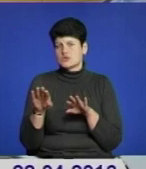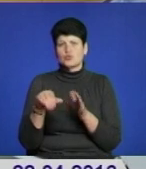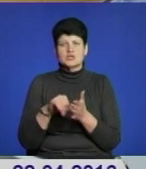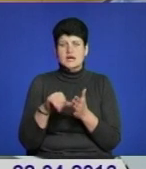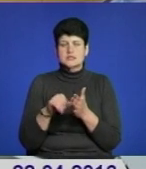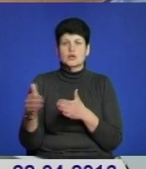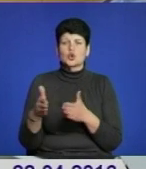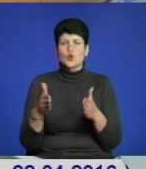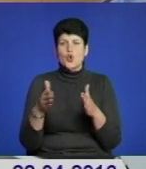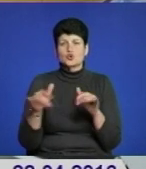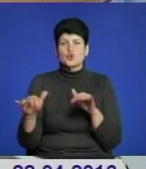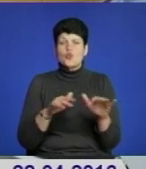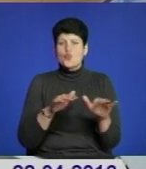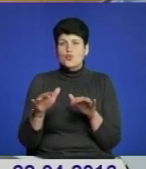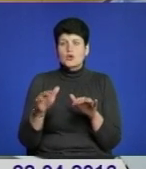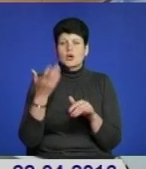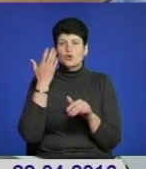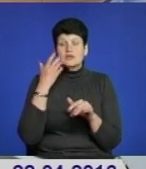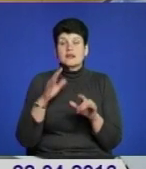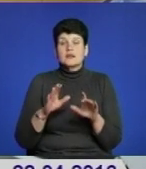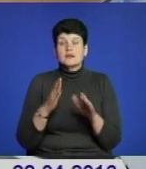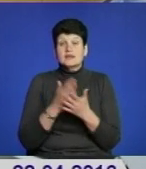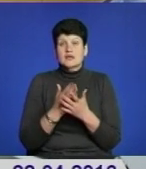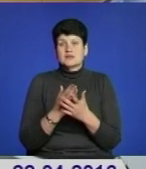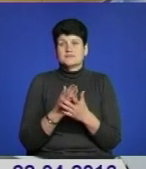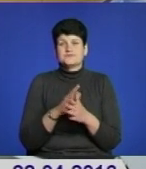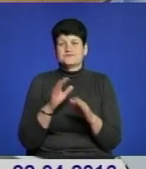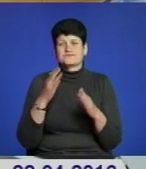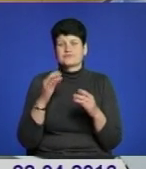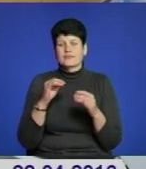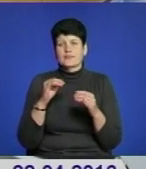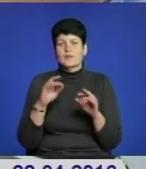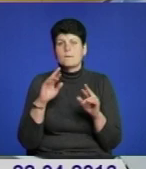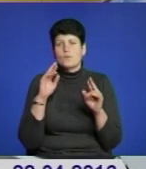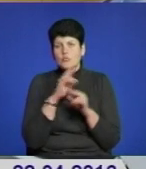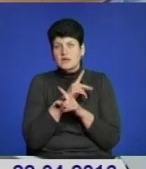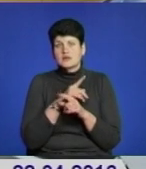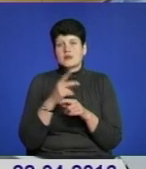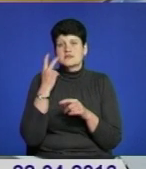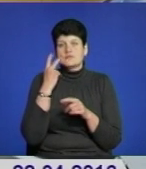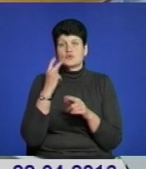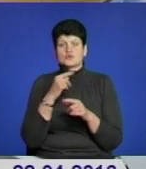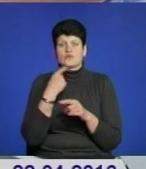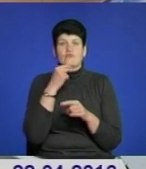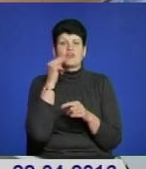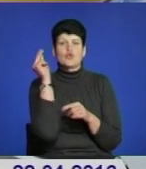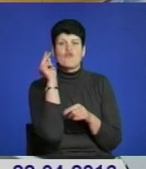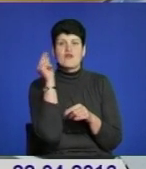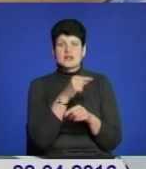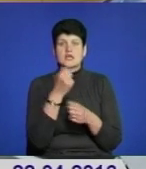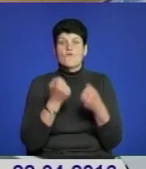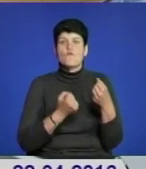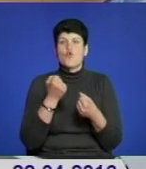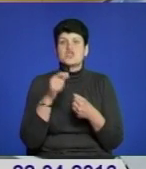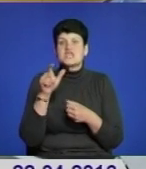учасниками дорожнього руху. І коли стається якась неприємність, завжди чомусь думають на водія транспортного засобу, хоча